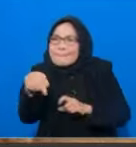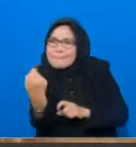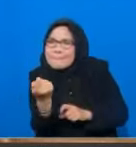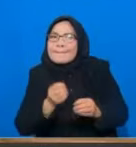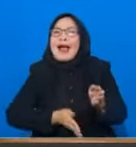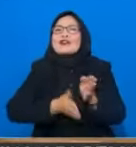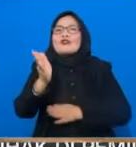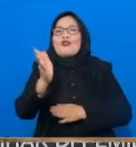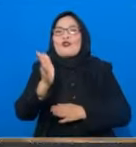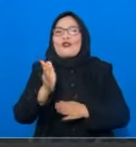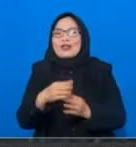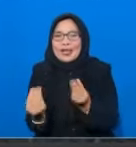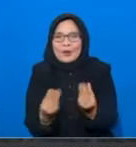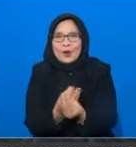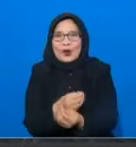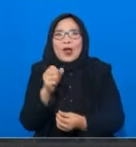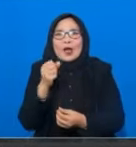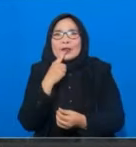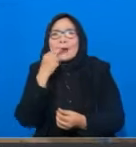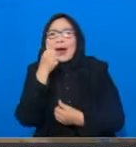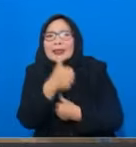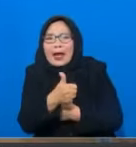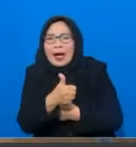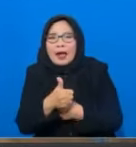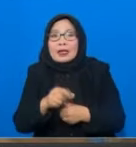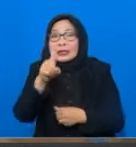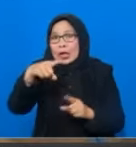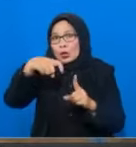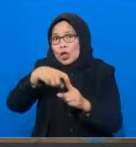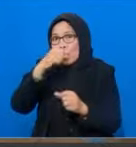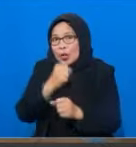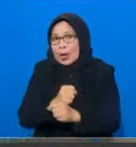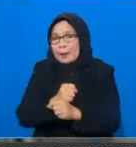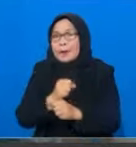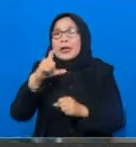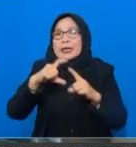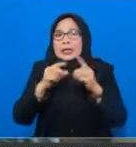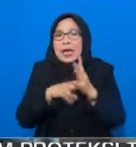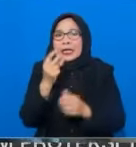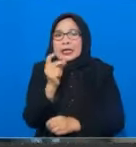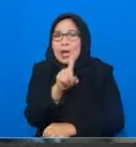juga menikmati durian yang matang dari pohonnya tersebut. 1 kg durian jenis cane dihargai